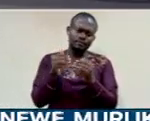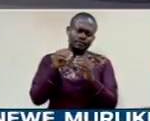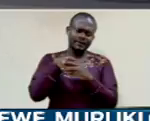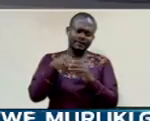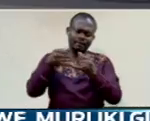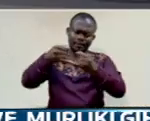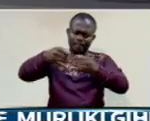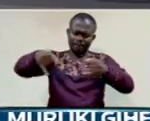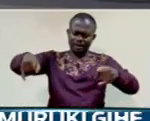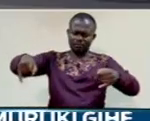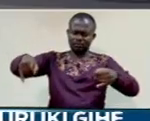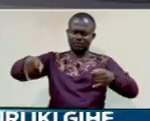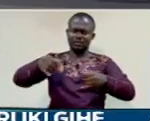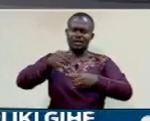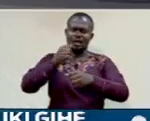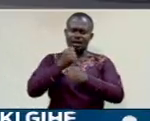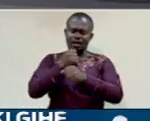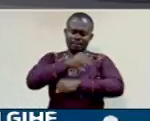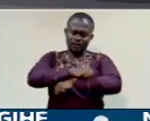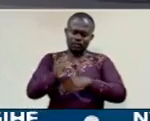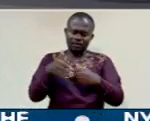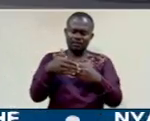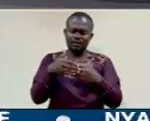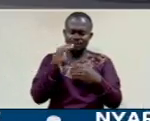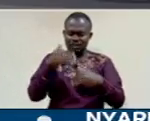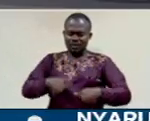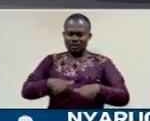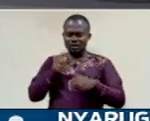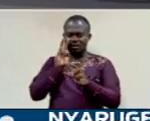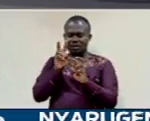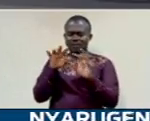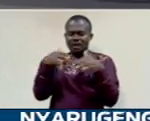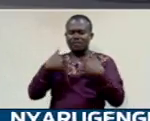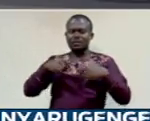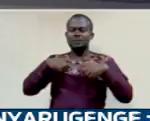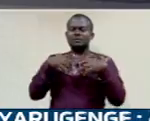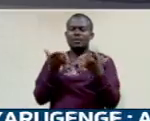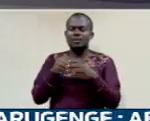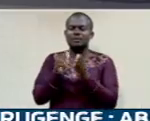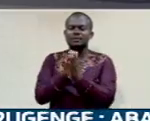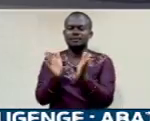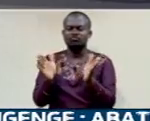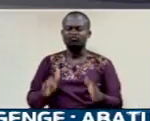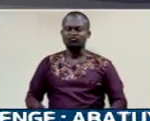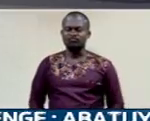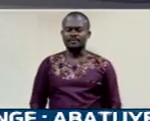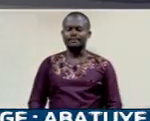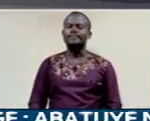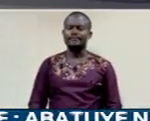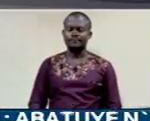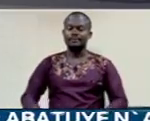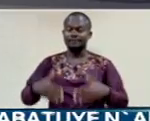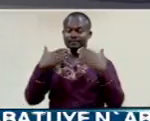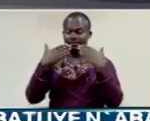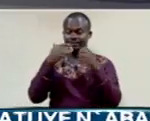mu kato n'amashuri agafungwa, ese urubyiruko murabona bafite ubuhe buzima muri rusange muri bino bihe? Murakoze